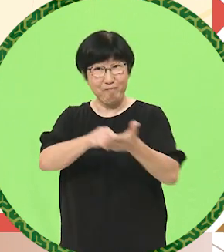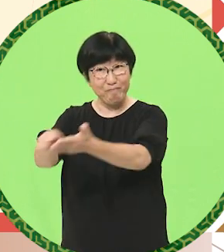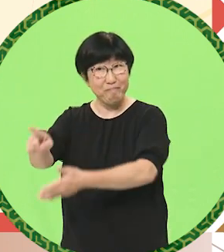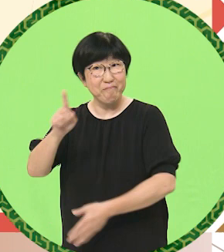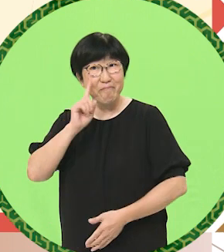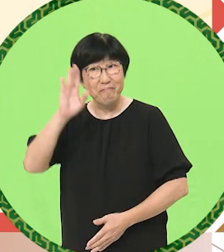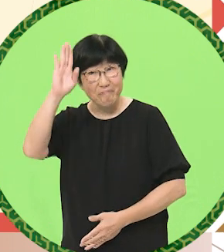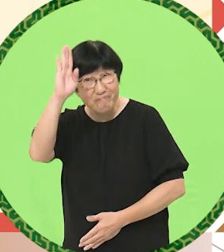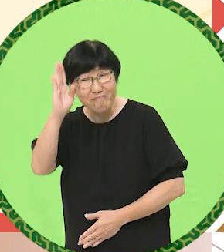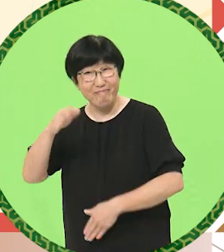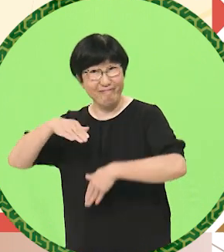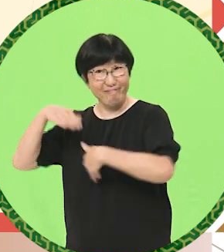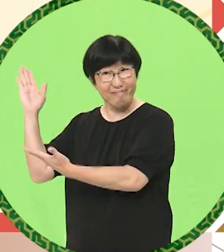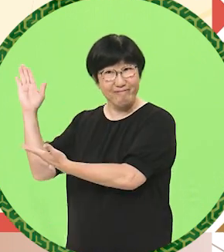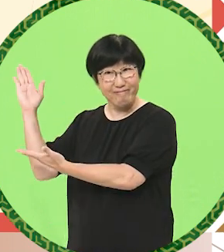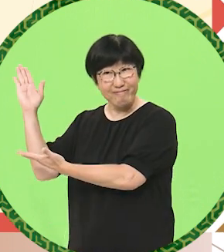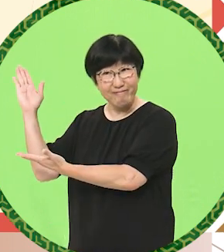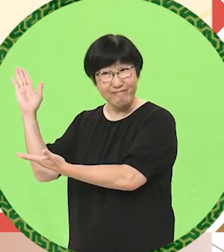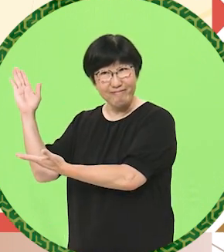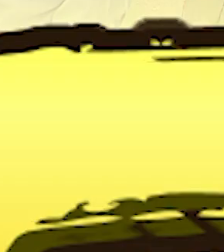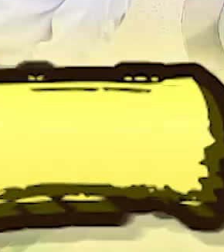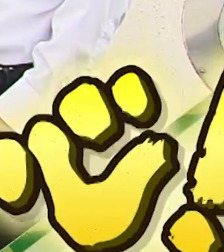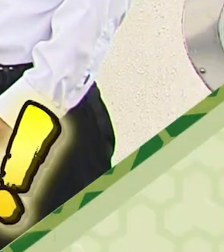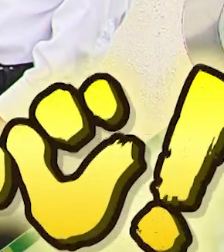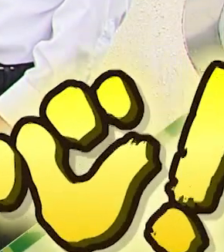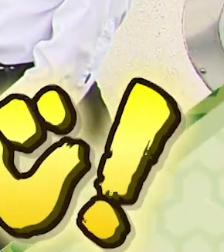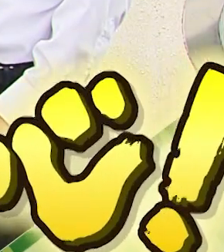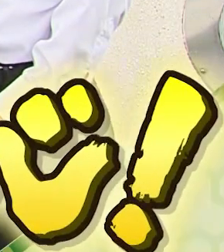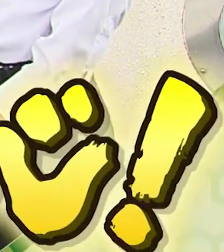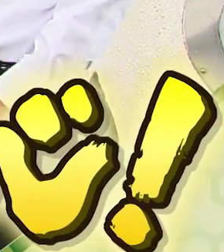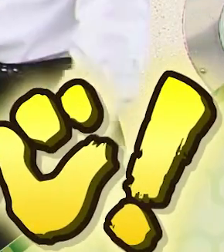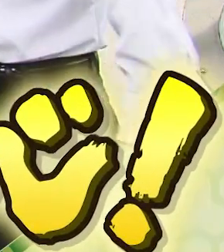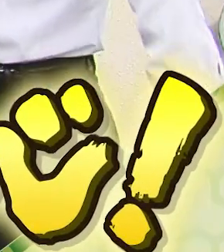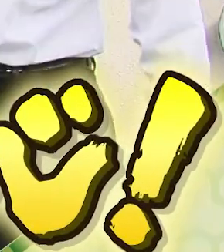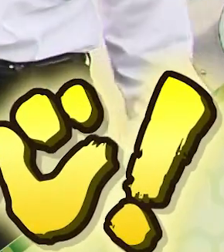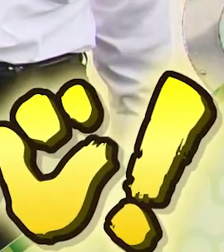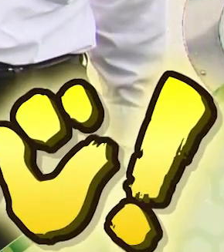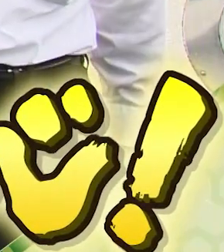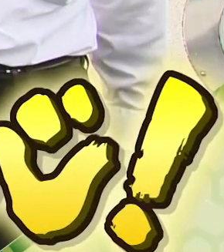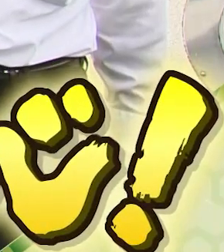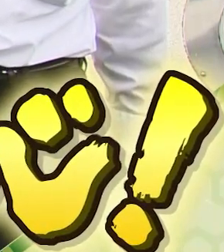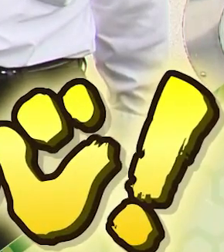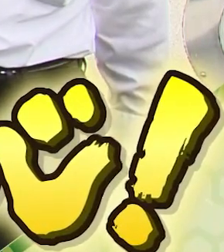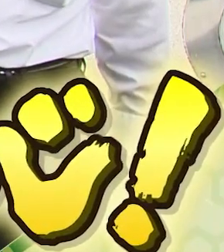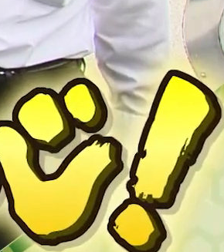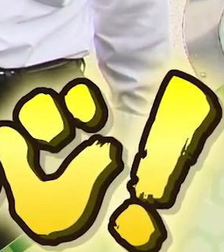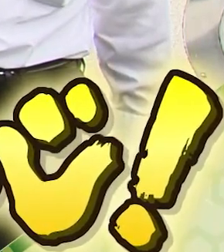組ホームページからご応募されたし。200万一新。おー